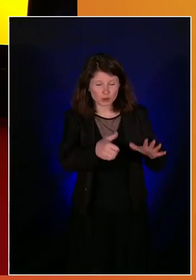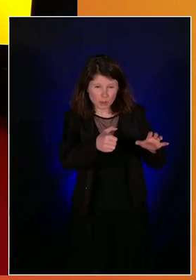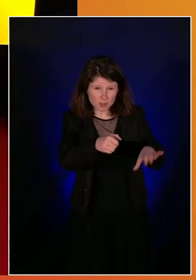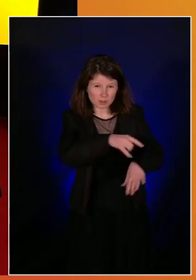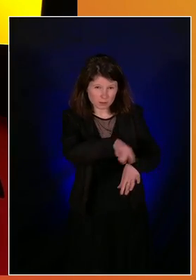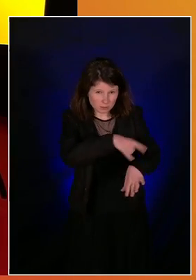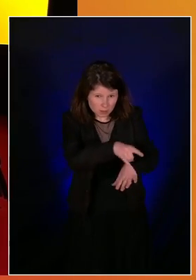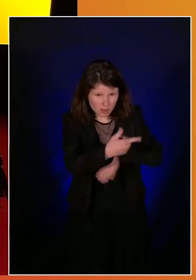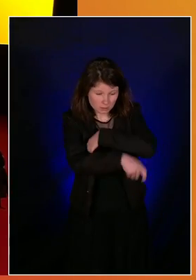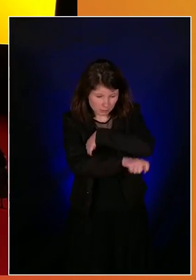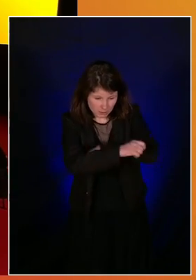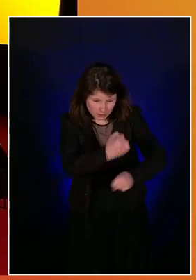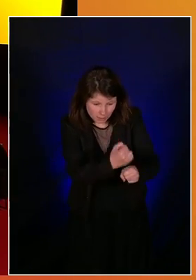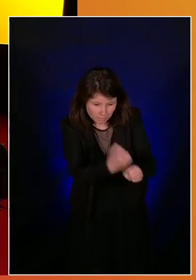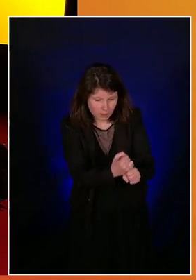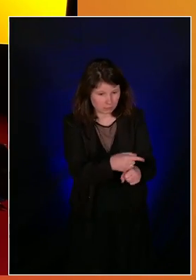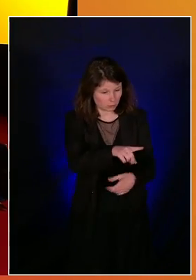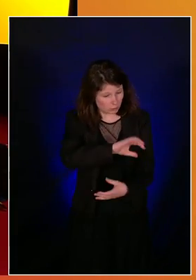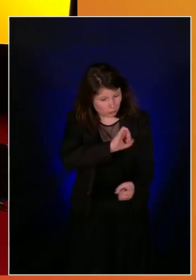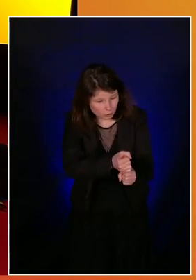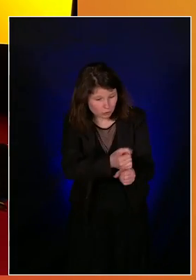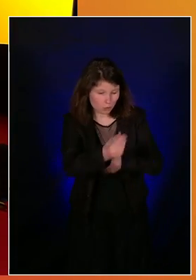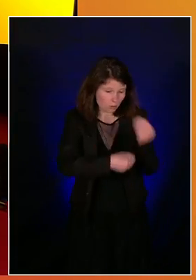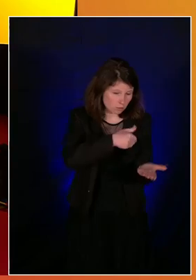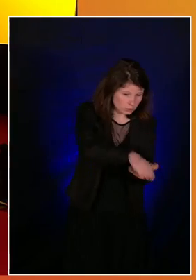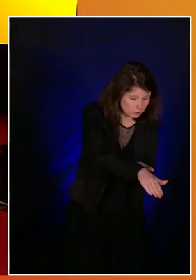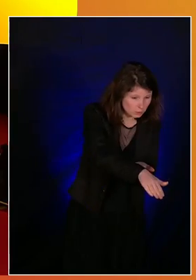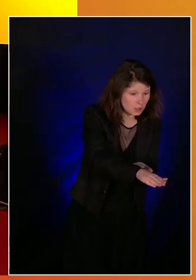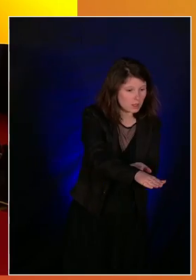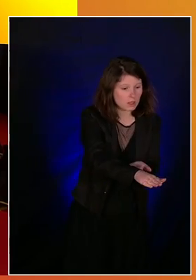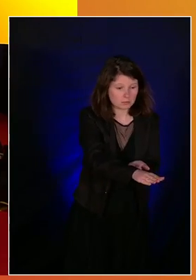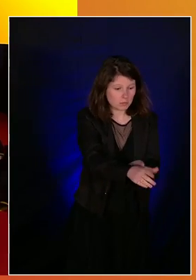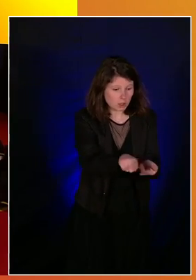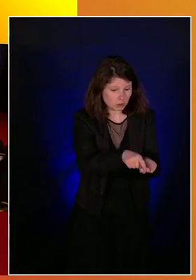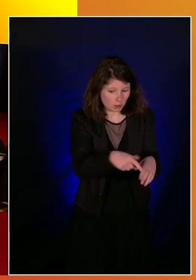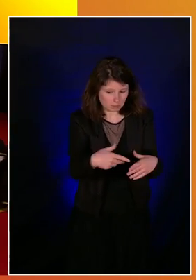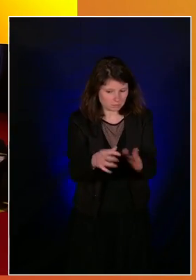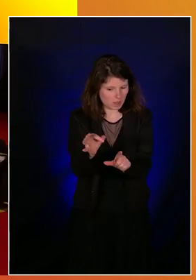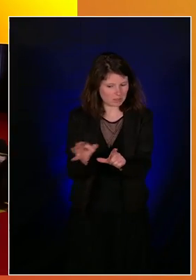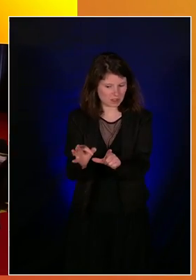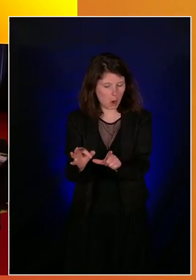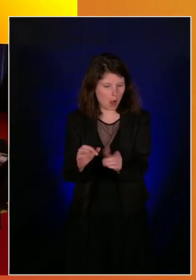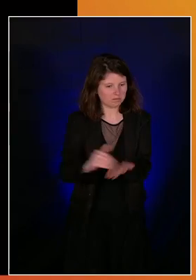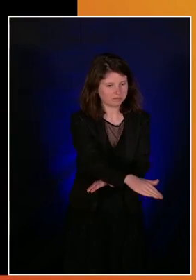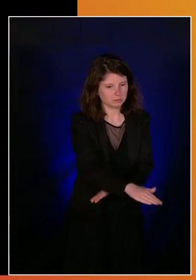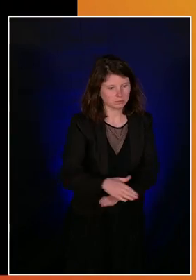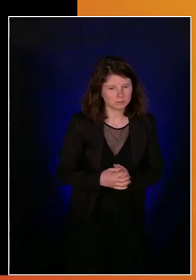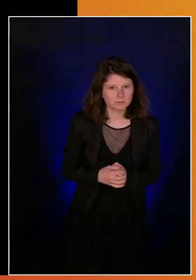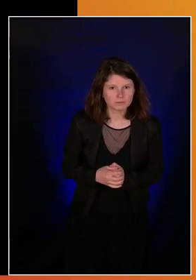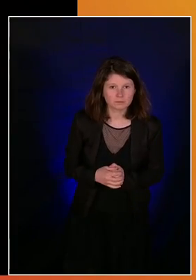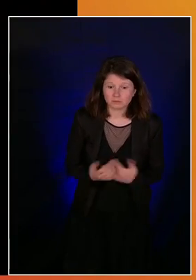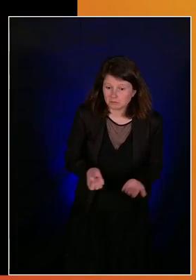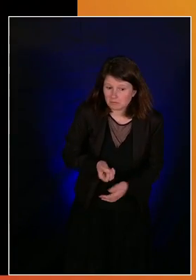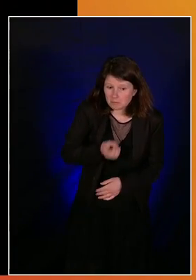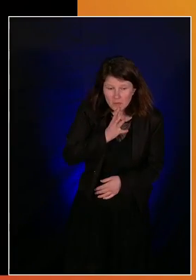sanctionnit ou les licenci en les excluant tout simplement de l'application bah oui c'est pratique l'auto-entrepreneuriat pas besoin